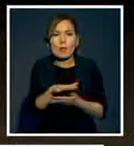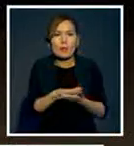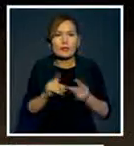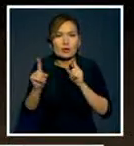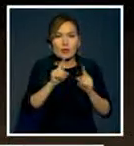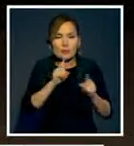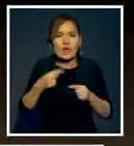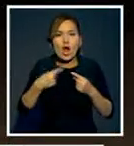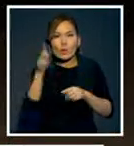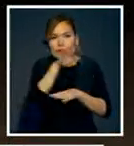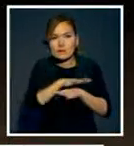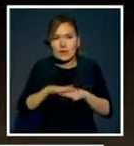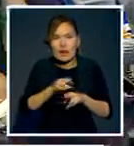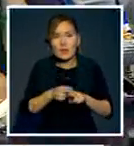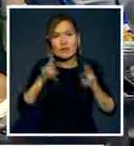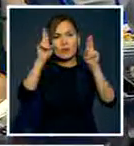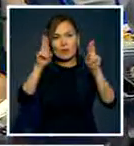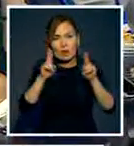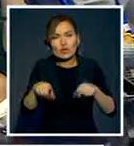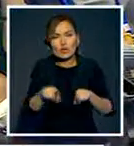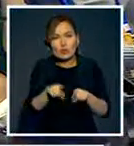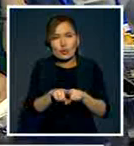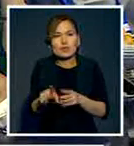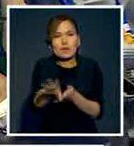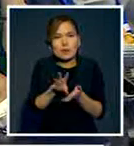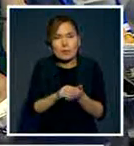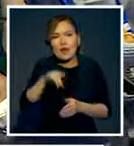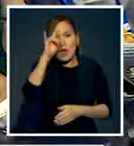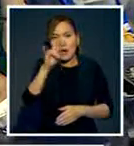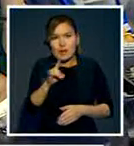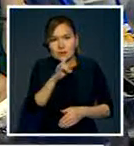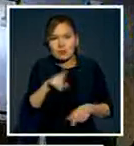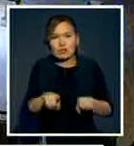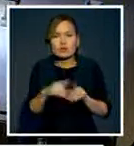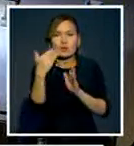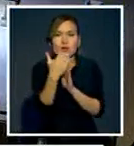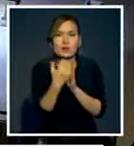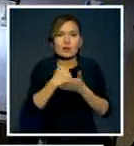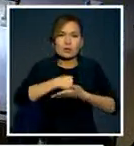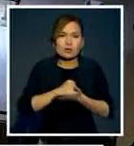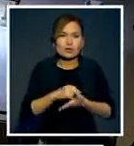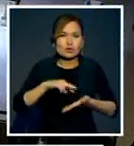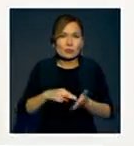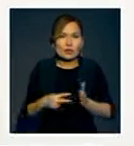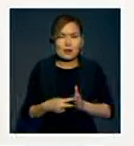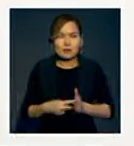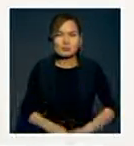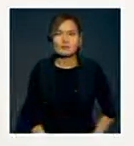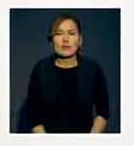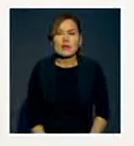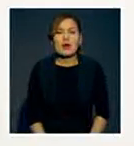конференцияда өзге елдердің тәжірибелері зерттеліп, лайықтыларын Қазақстанда да пайдалану жоспарланған. Жаңартылған